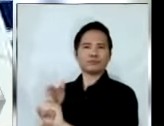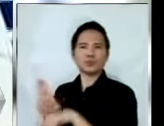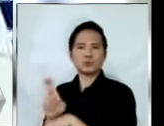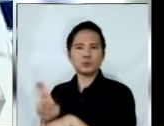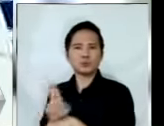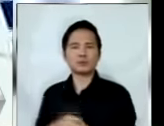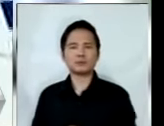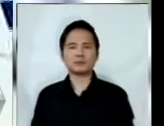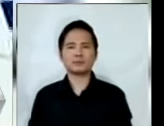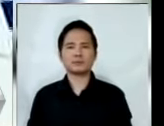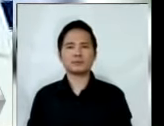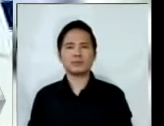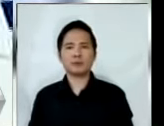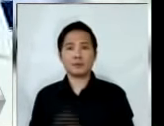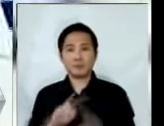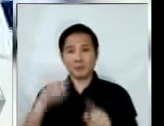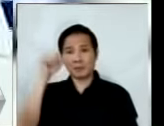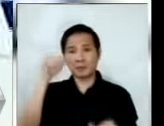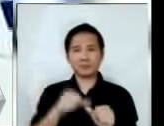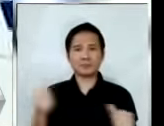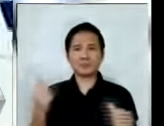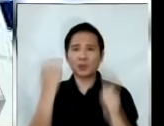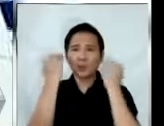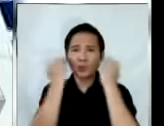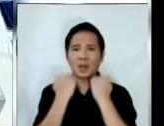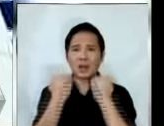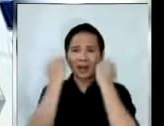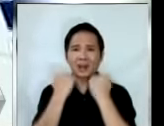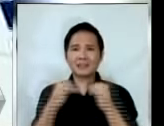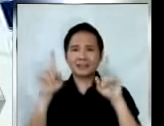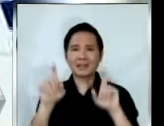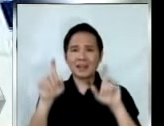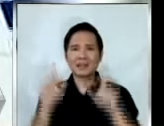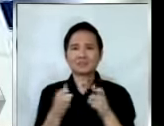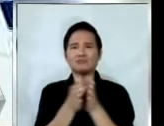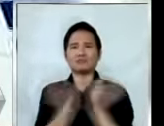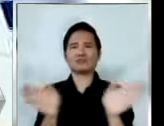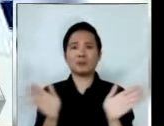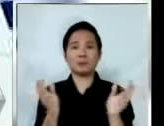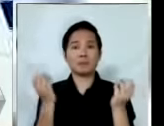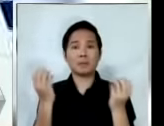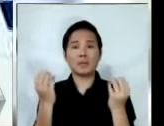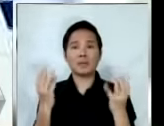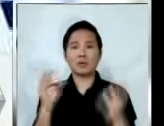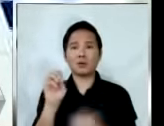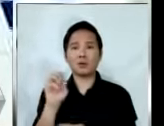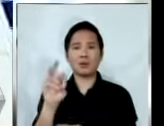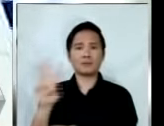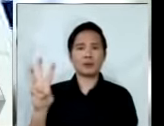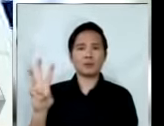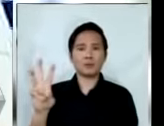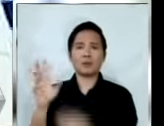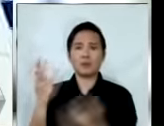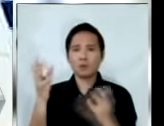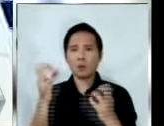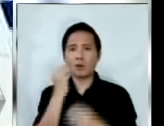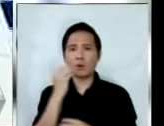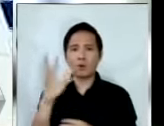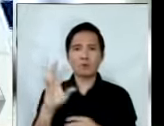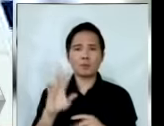no? Napakadami po kasi mga OFWs na umuwi. Dahil nga po sa kakulangan, yung mga stranded individuals, pinakuha lang ng mga